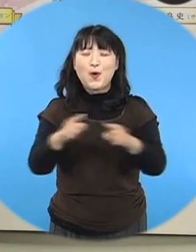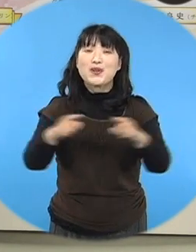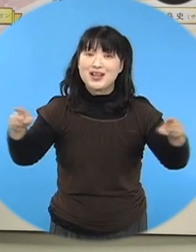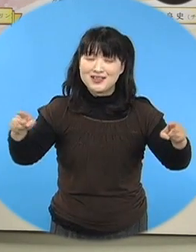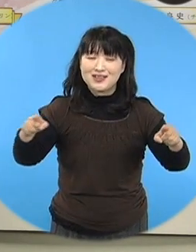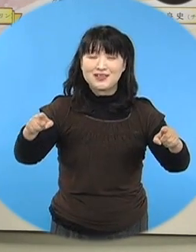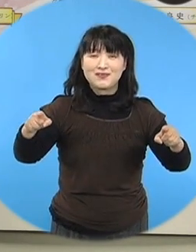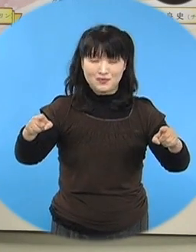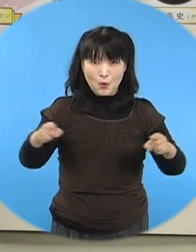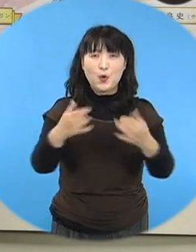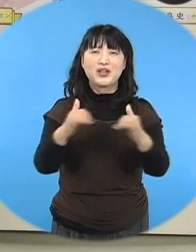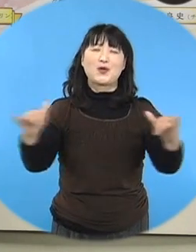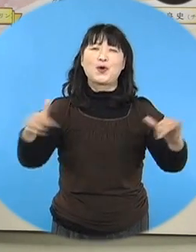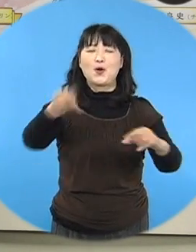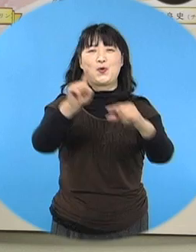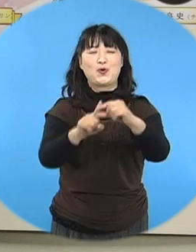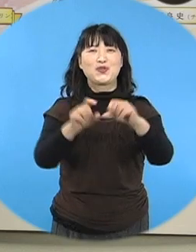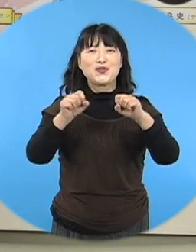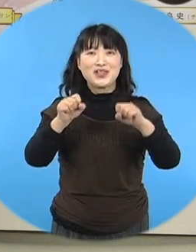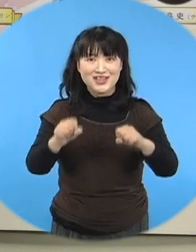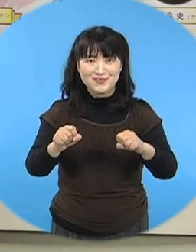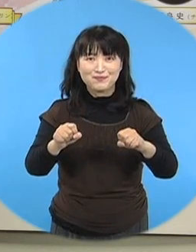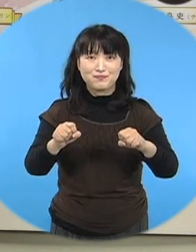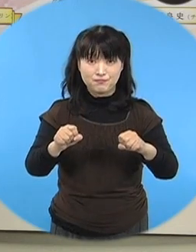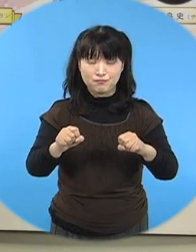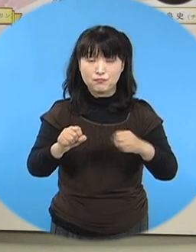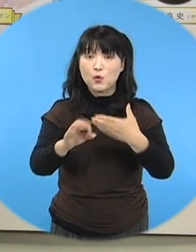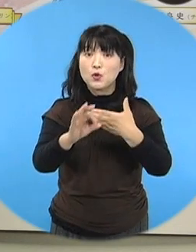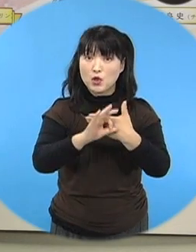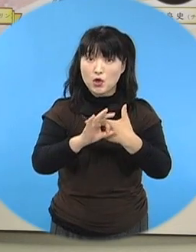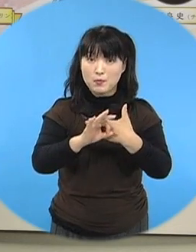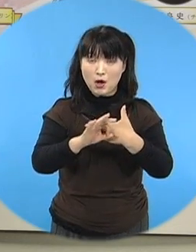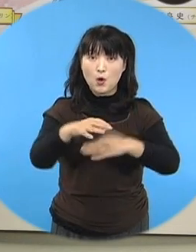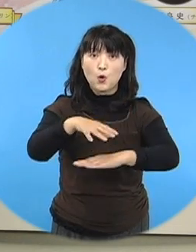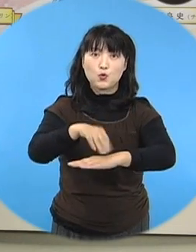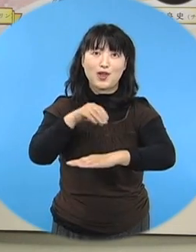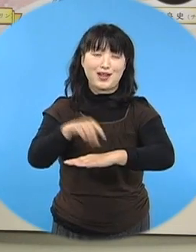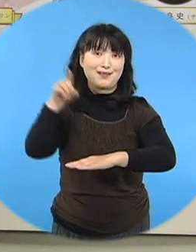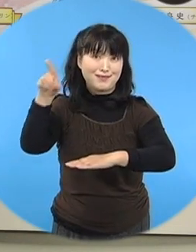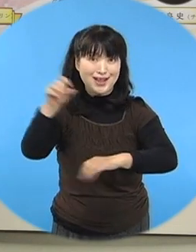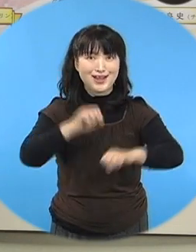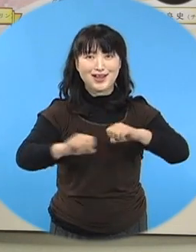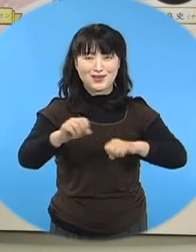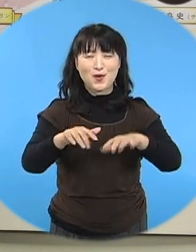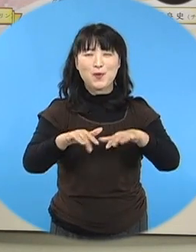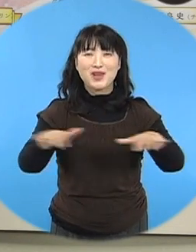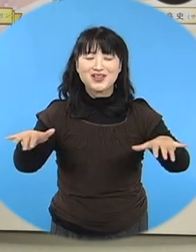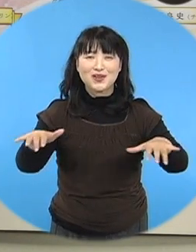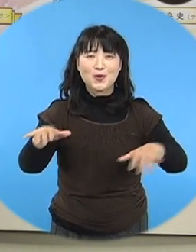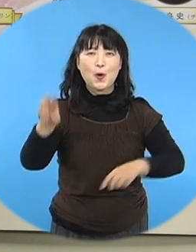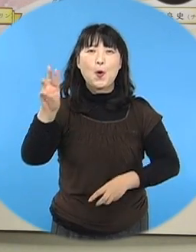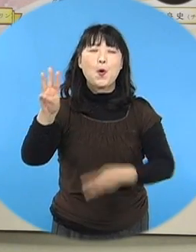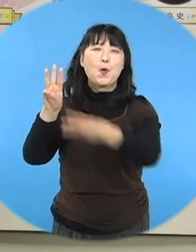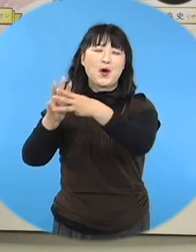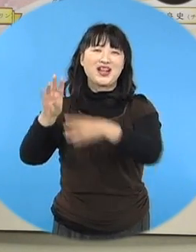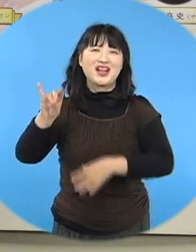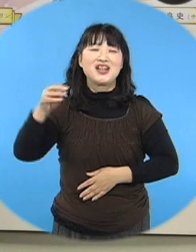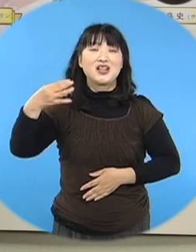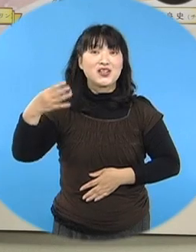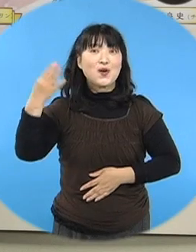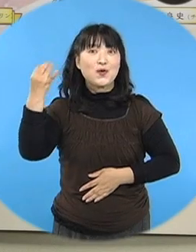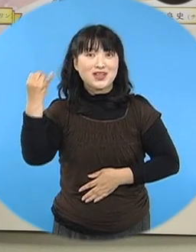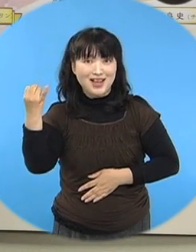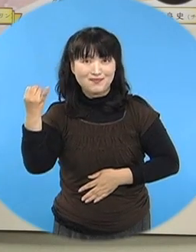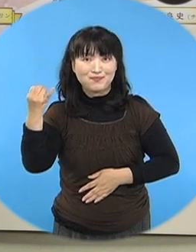住していらっしゃいます。例えばスウェーデンで活躍されているピアニストの和田キヨさん、